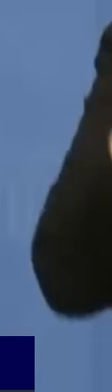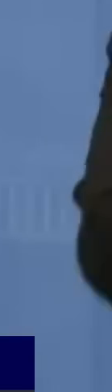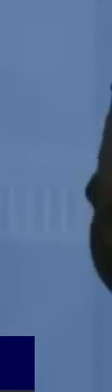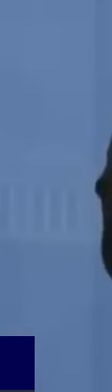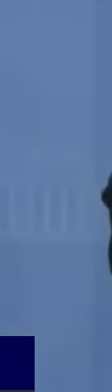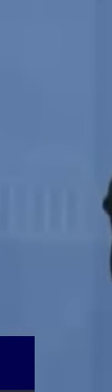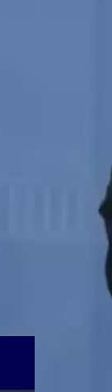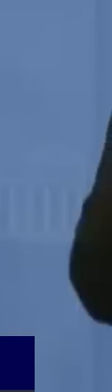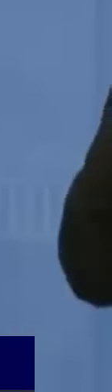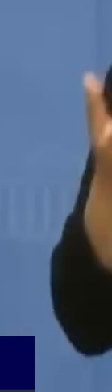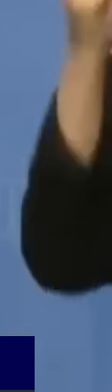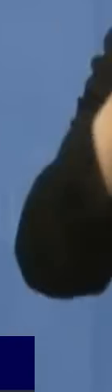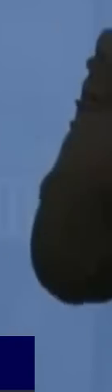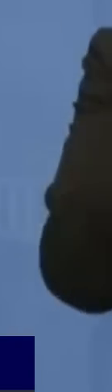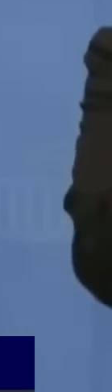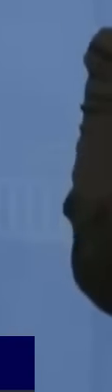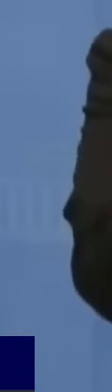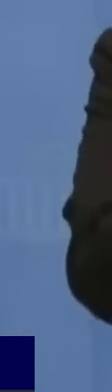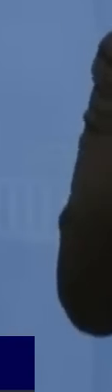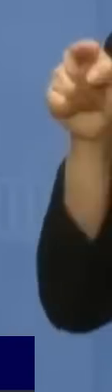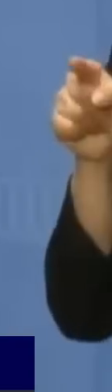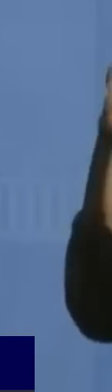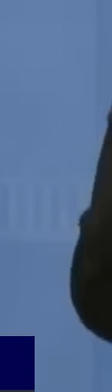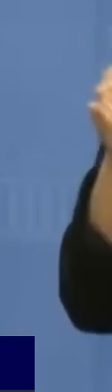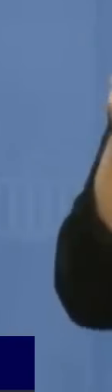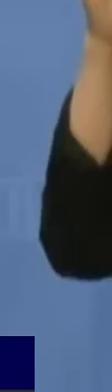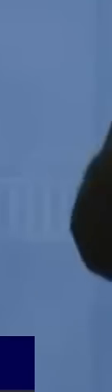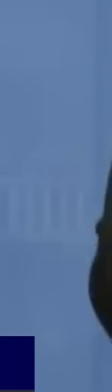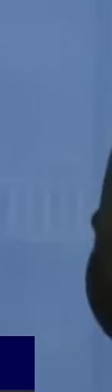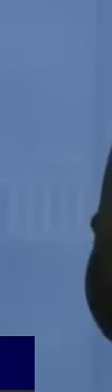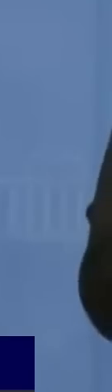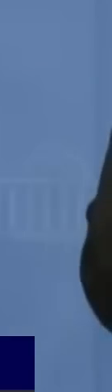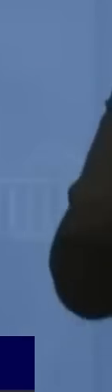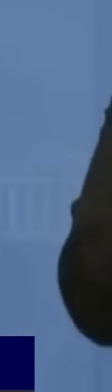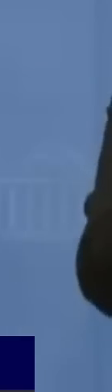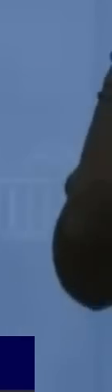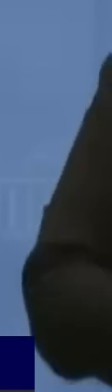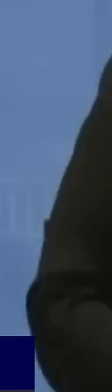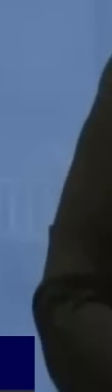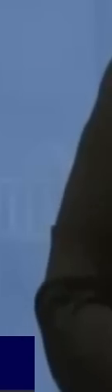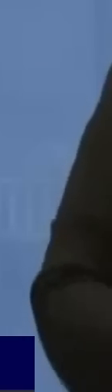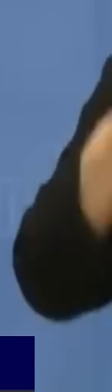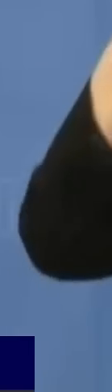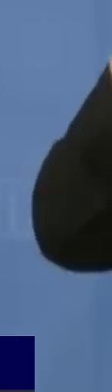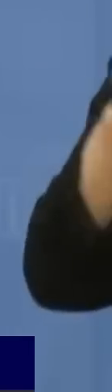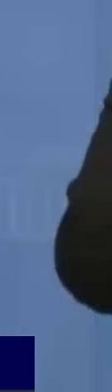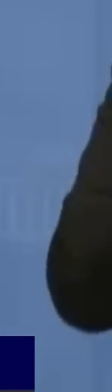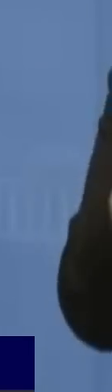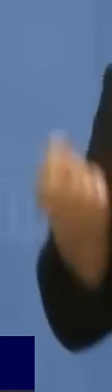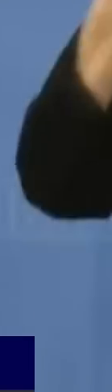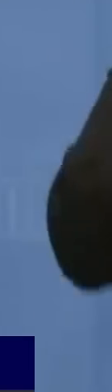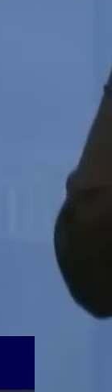공유하는 것이 합당한 조치인지 전면 재검토해야 합니다 일본과 관계 회복을